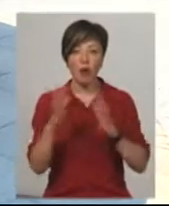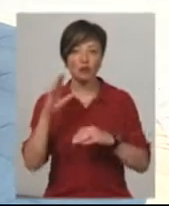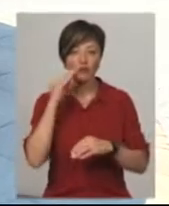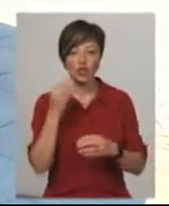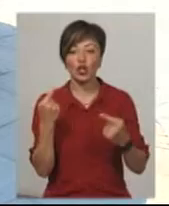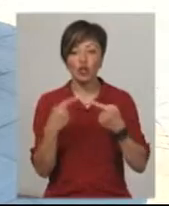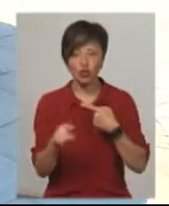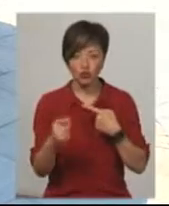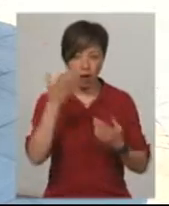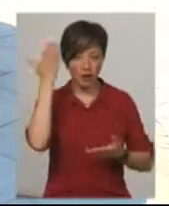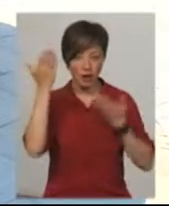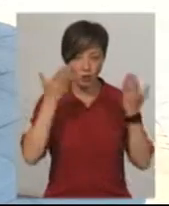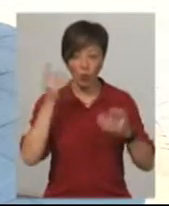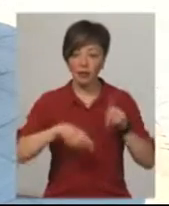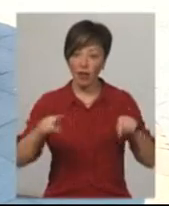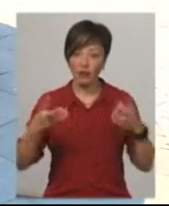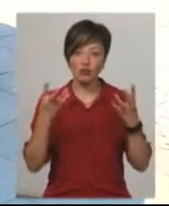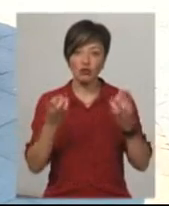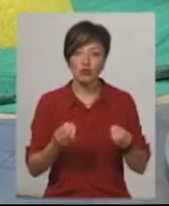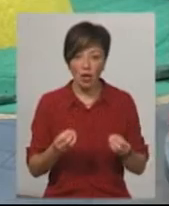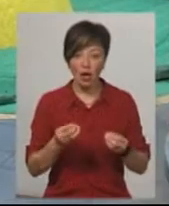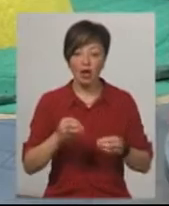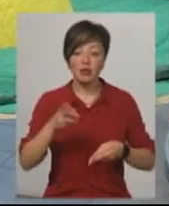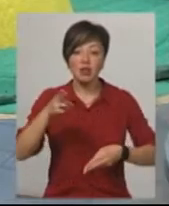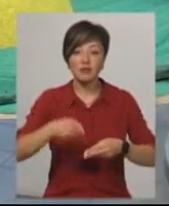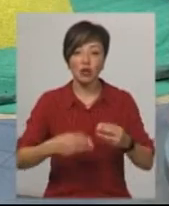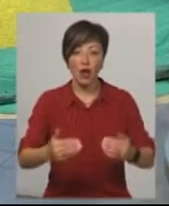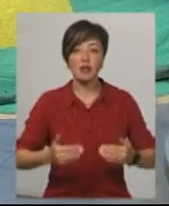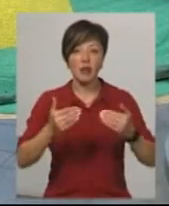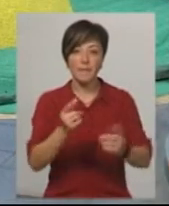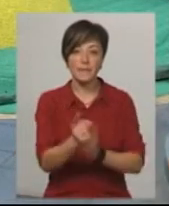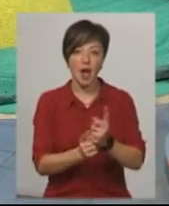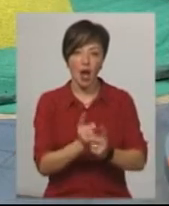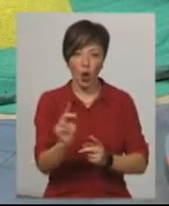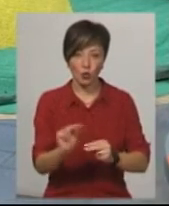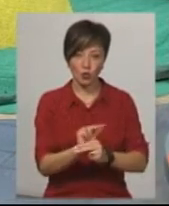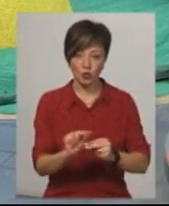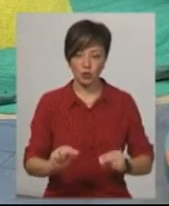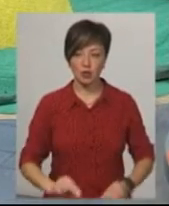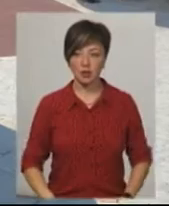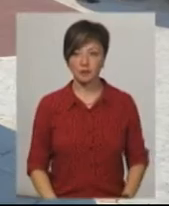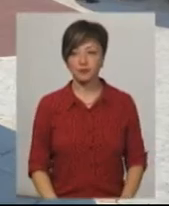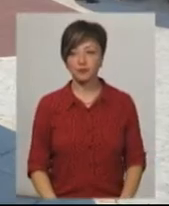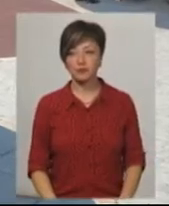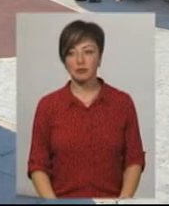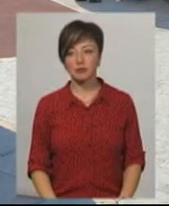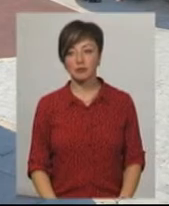інші атракціони. Деякі з них ще на завершальному етапі реконструкції. Катерина Шевчук, Олександр